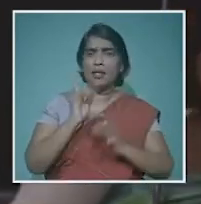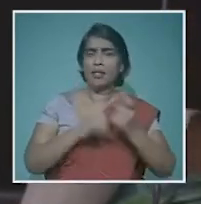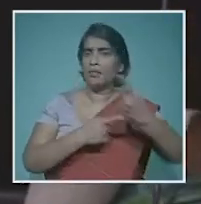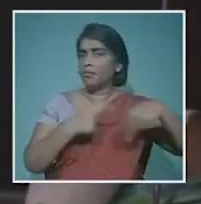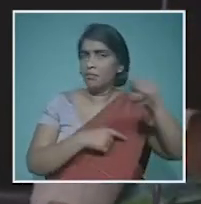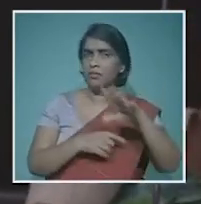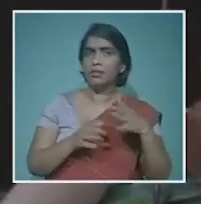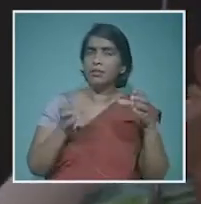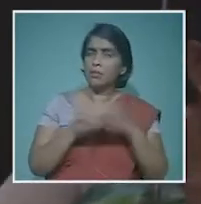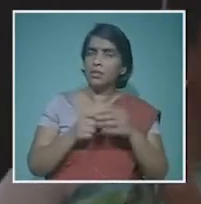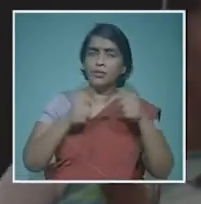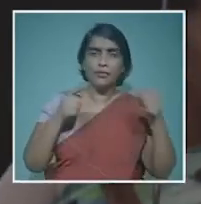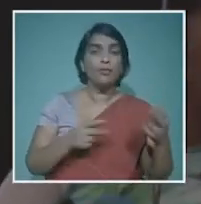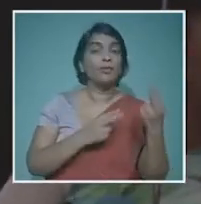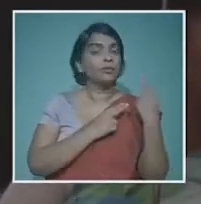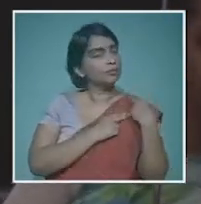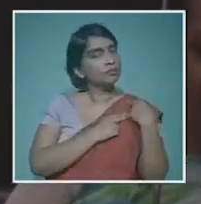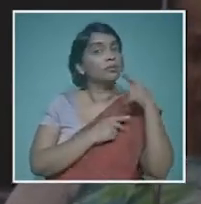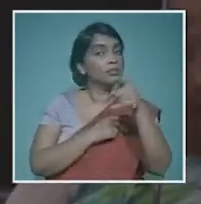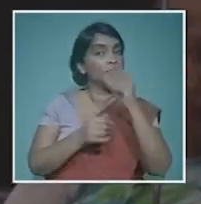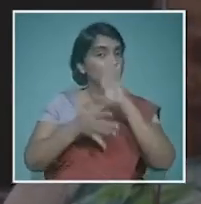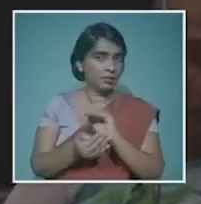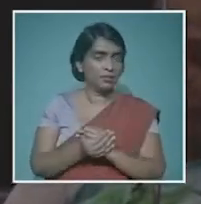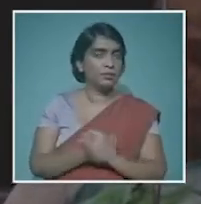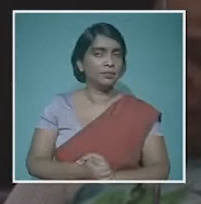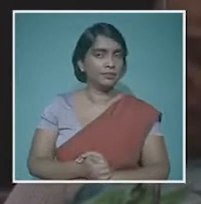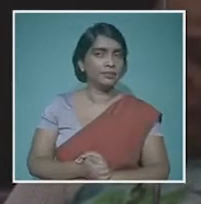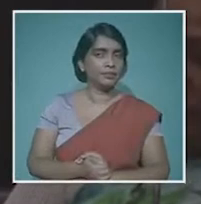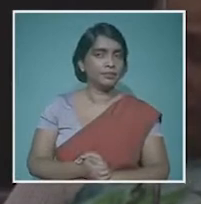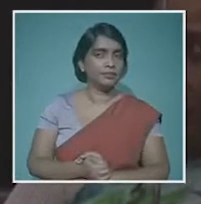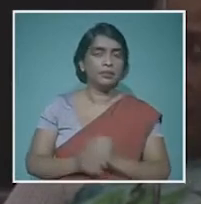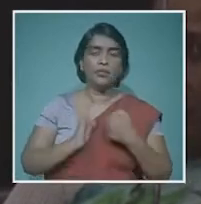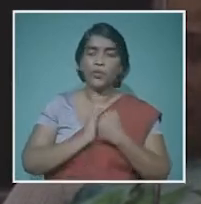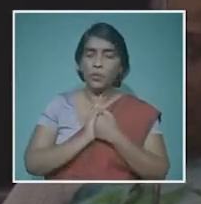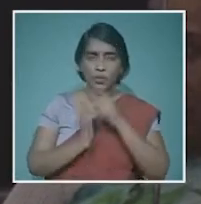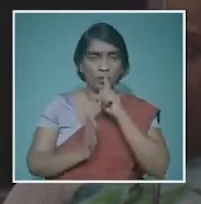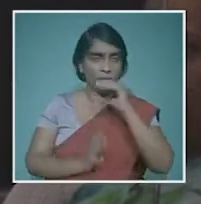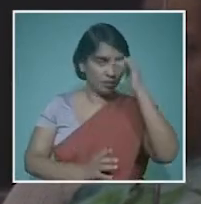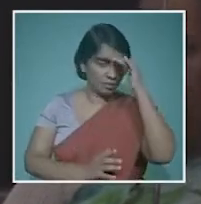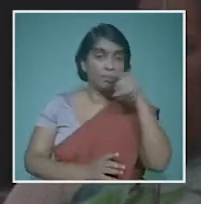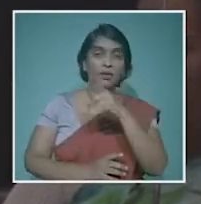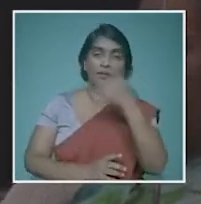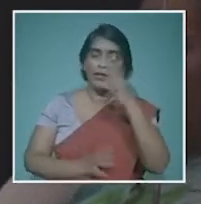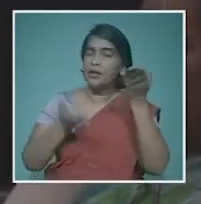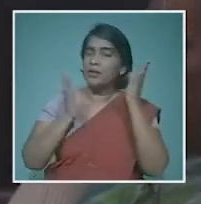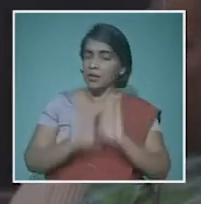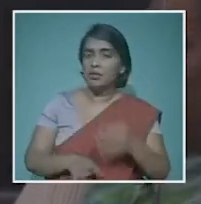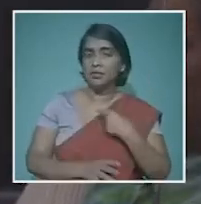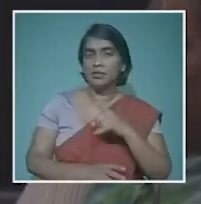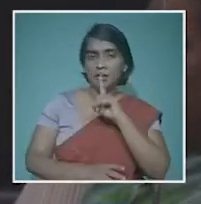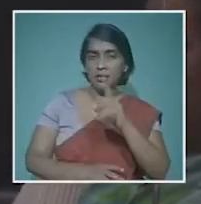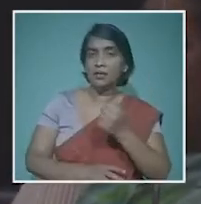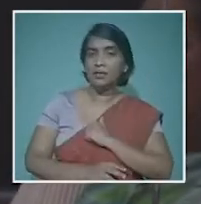සියලු දෙනා පක්ෂ විපක්ෂ බැඳිලා ඉන්නවා ඒ අයවැය ආරක්ෂා කරන්න ගරු කථානායකතුමනි ඒ නිසා අවසාන වශයෙන් මම කියන